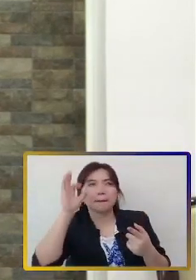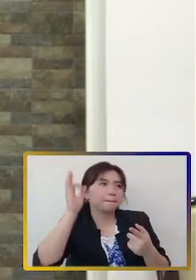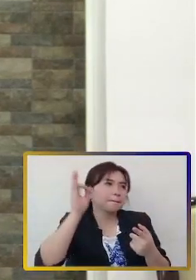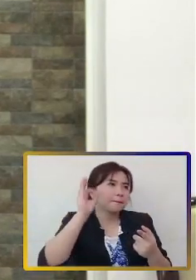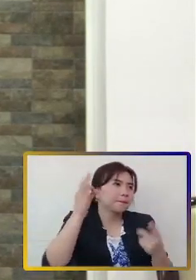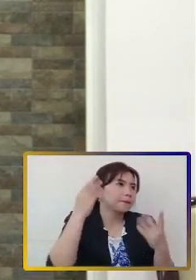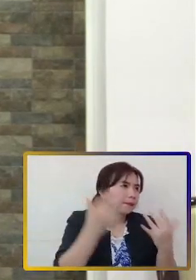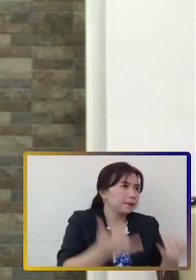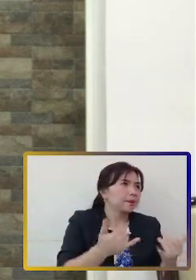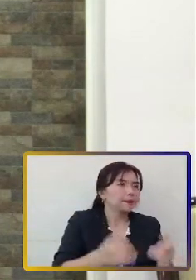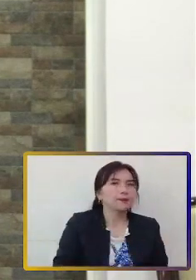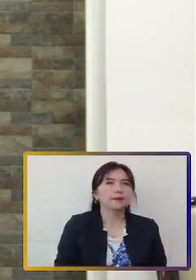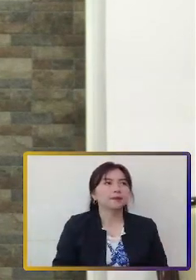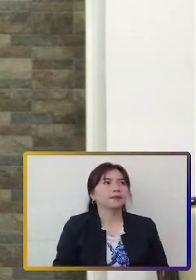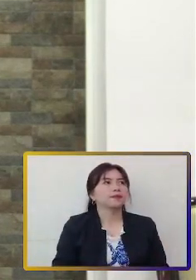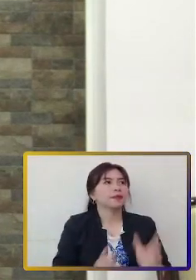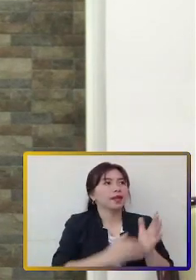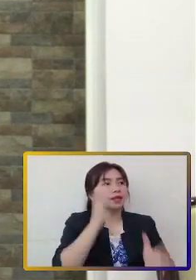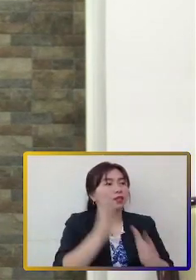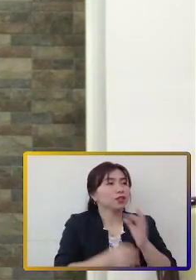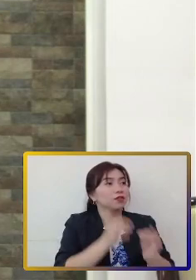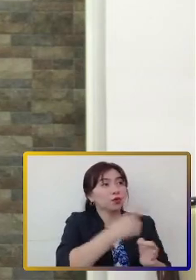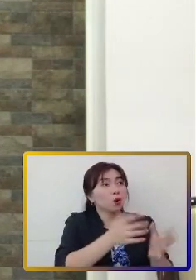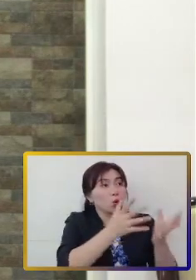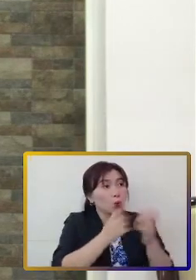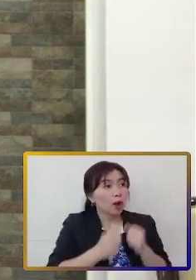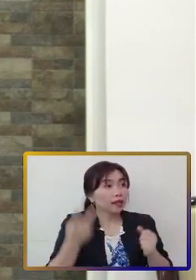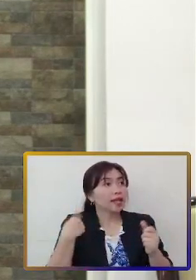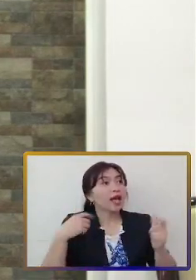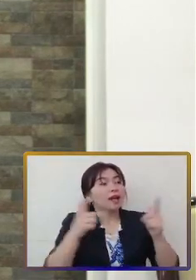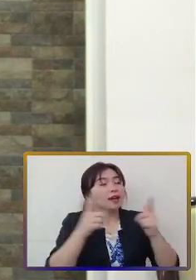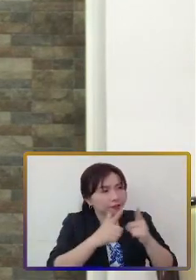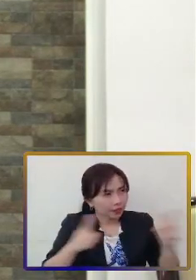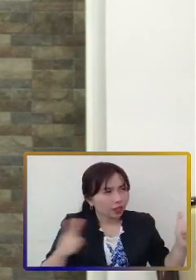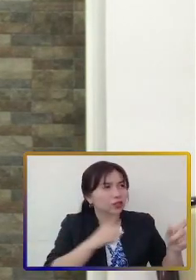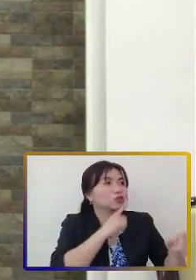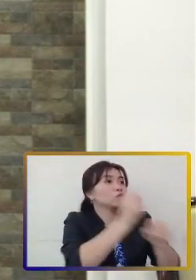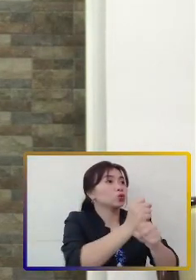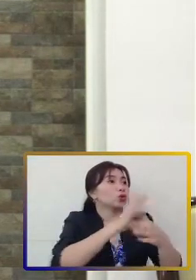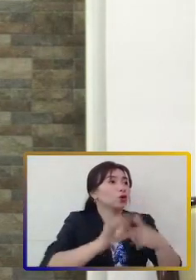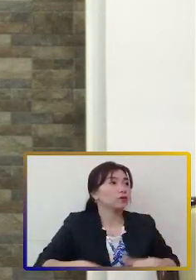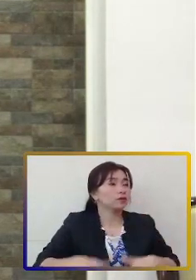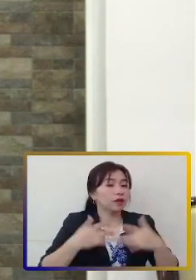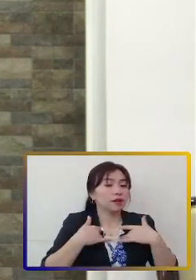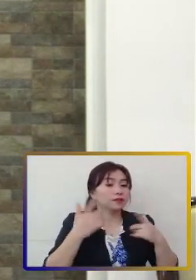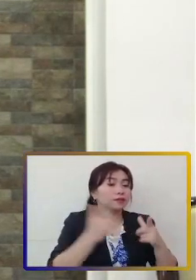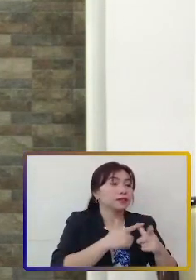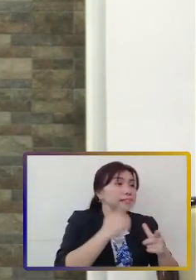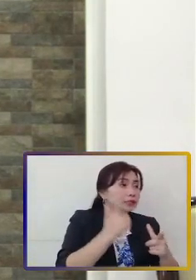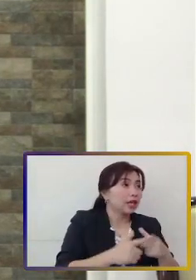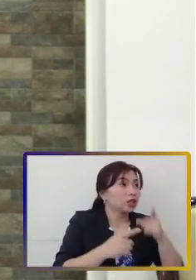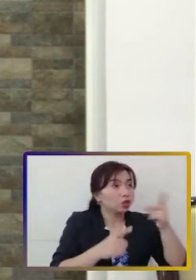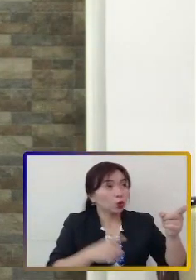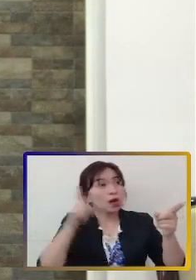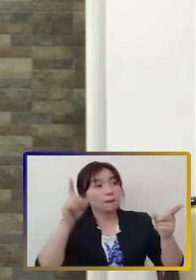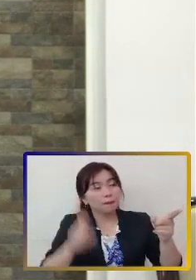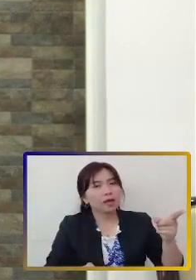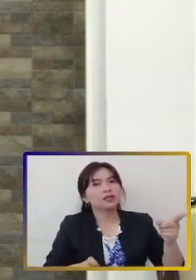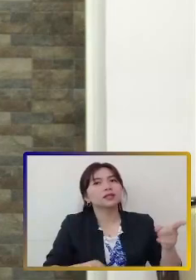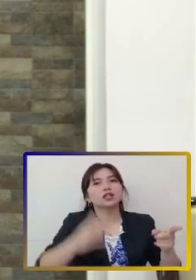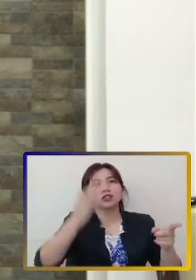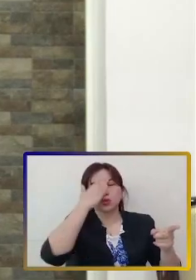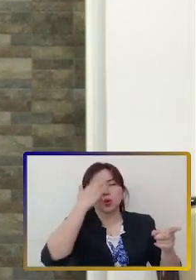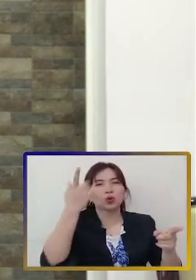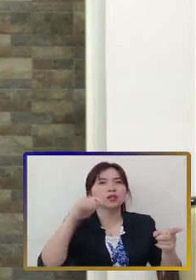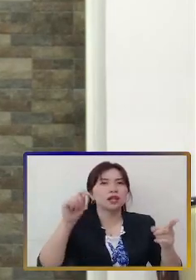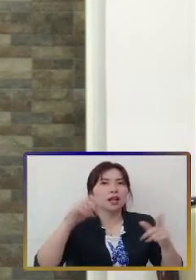sa sinasabi po dito if you want the greatest assurance in life then acknowledge the life recognize the life and live